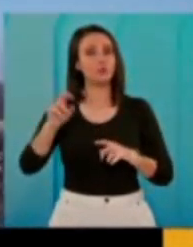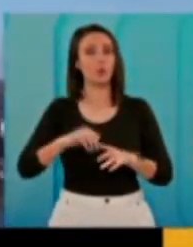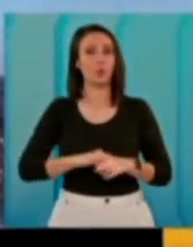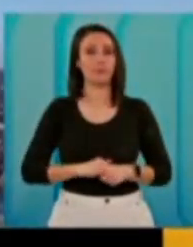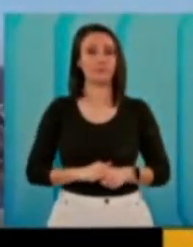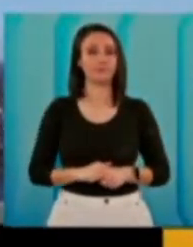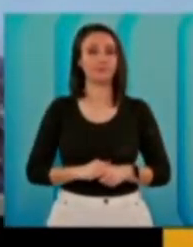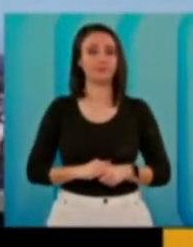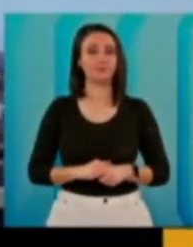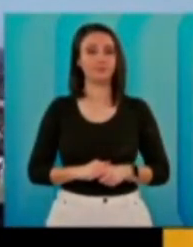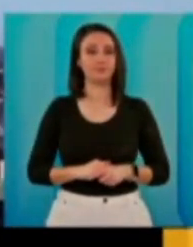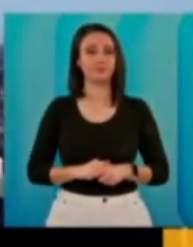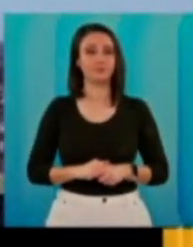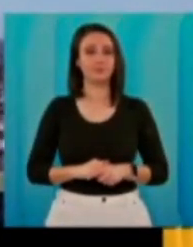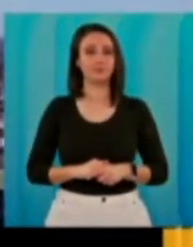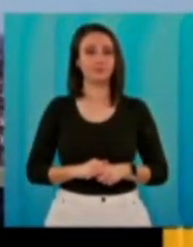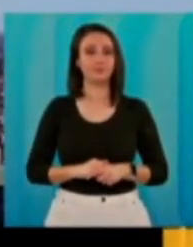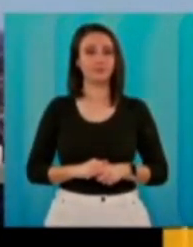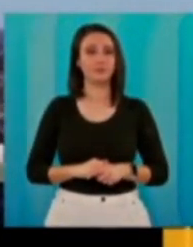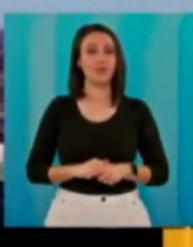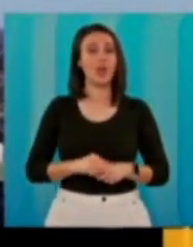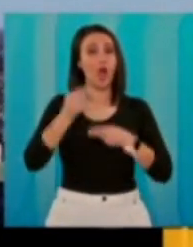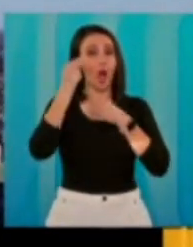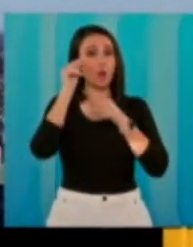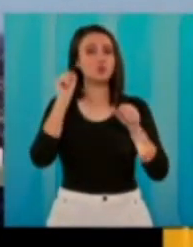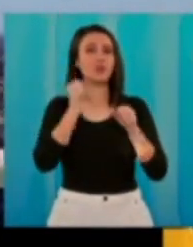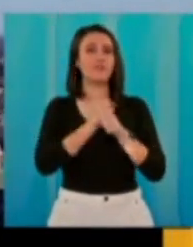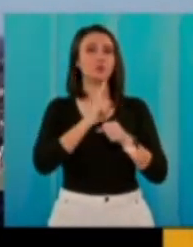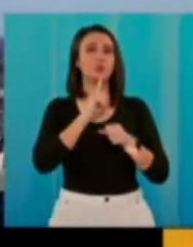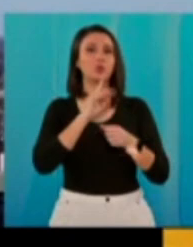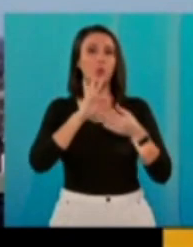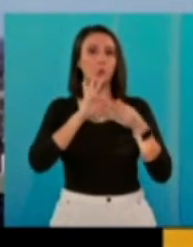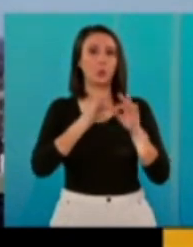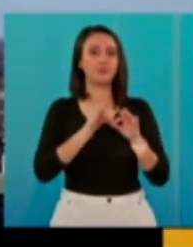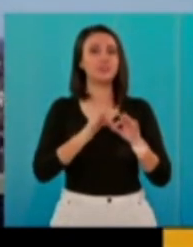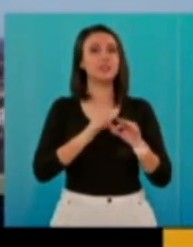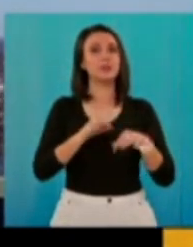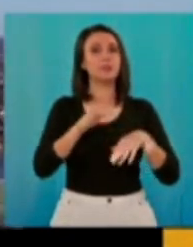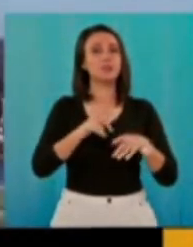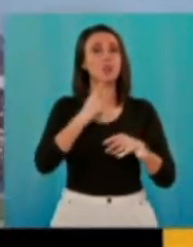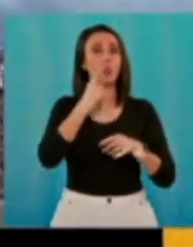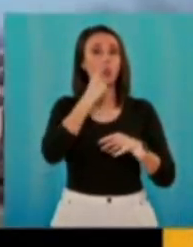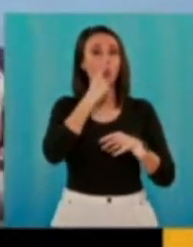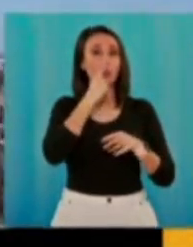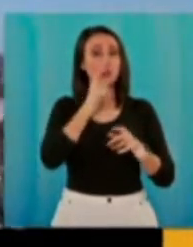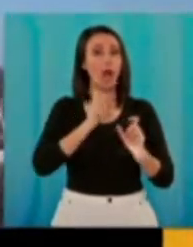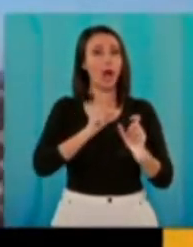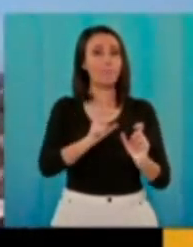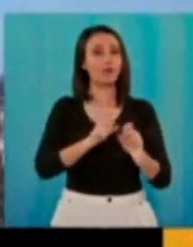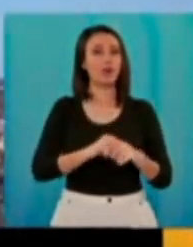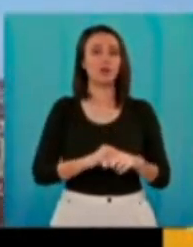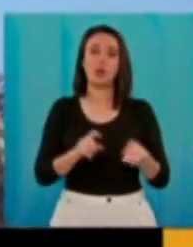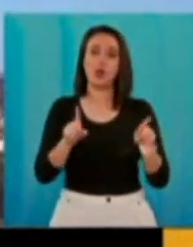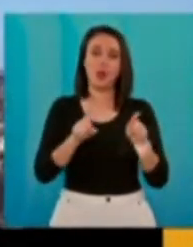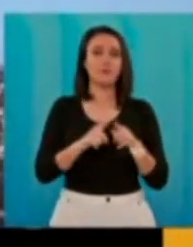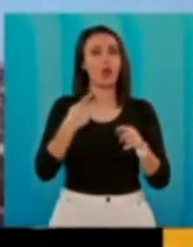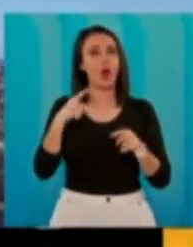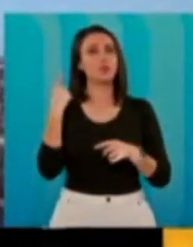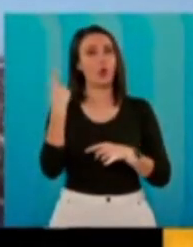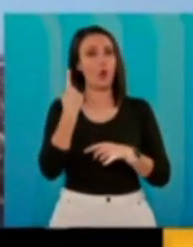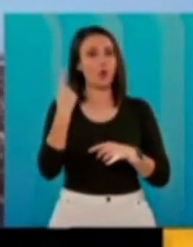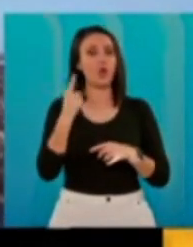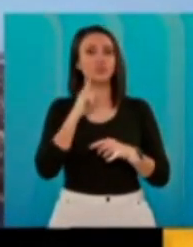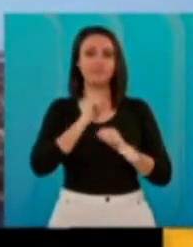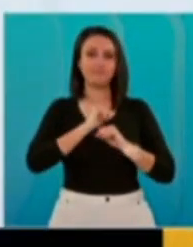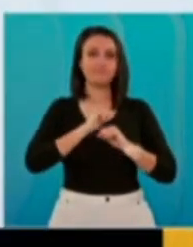de divizie Igor Konashenkov, un purtător de cuvânt al Ministerului Rus al Apărării, și orașul Avdiivka a fost ținta unor tiruri de